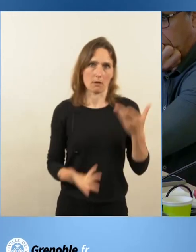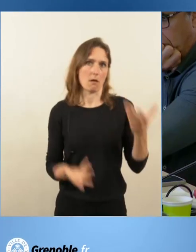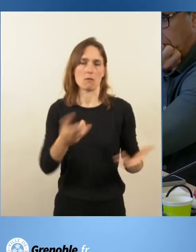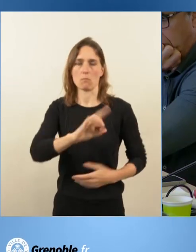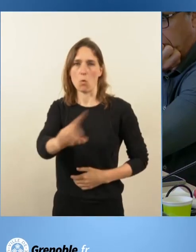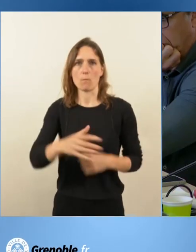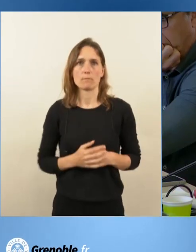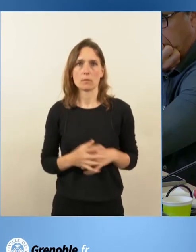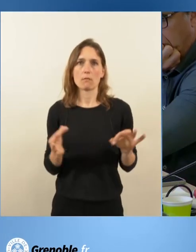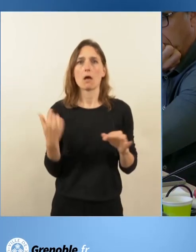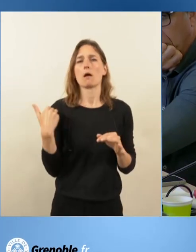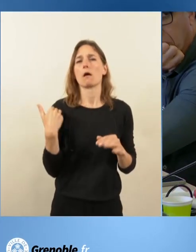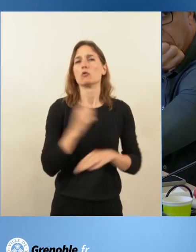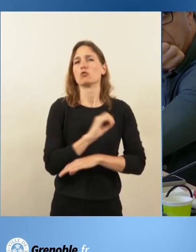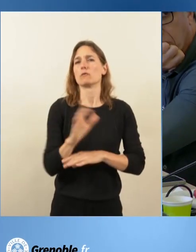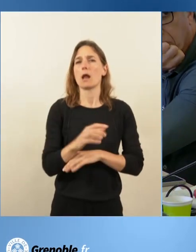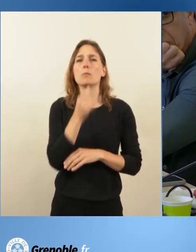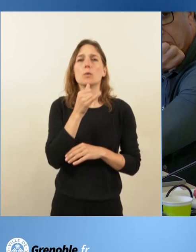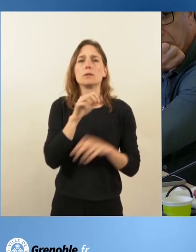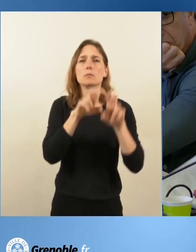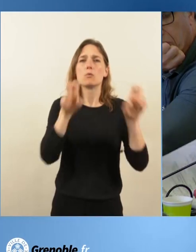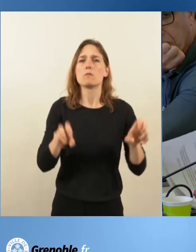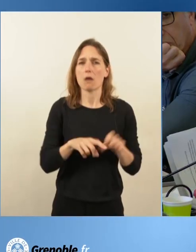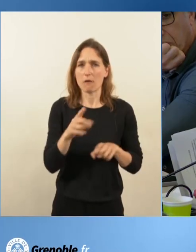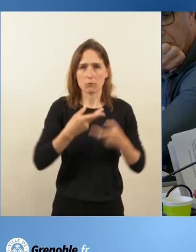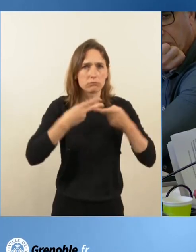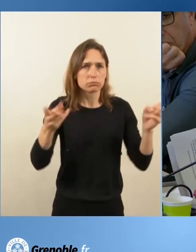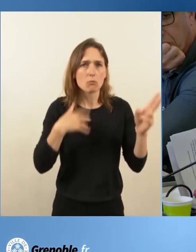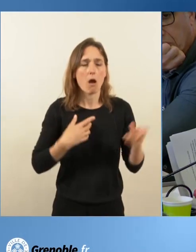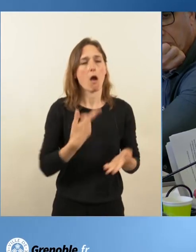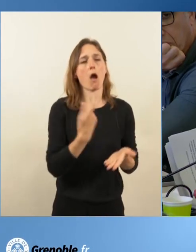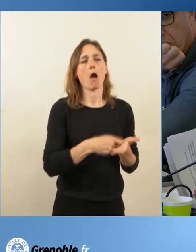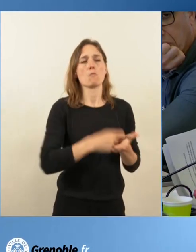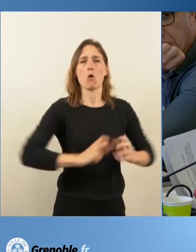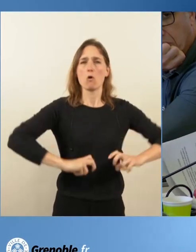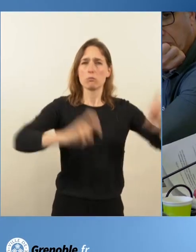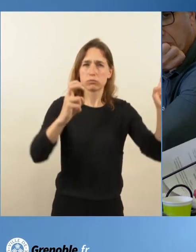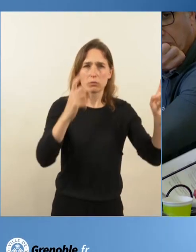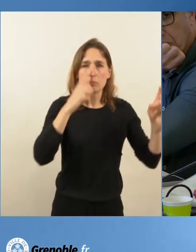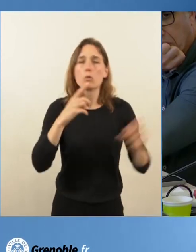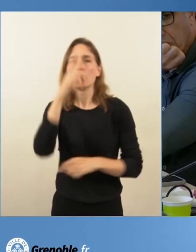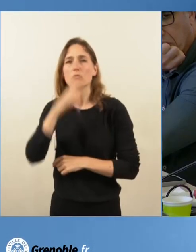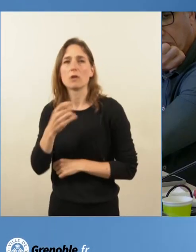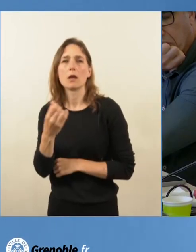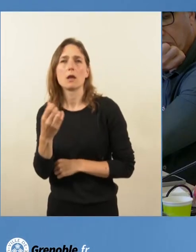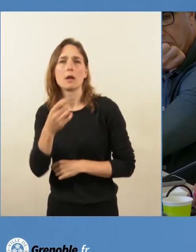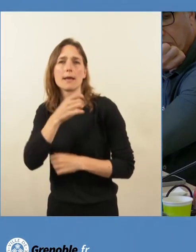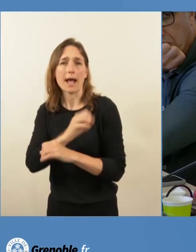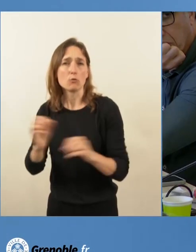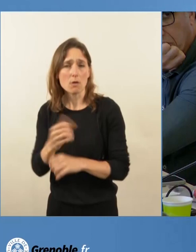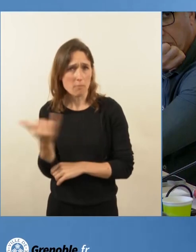Lucile le redéclarait nous n'avons pas besoin d'augmenter les impôts pour faire la gratuité des musées on a la à mon sens le